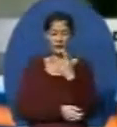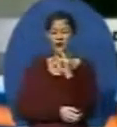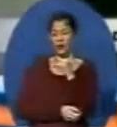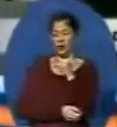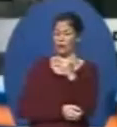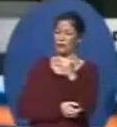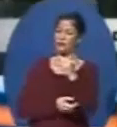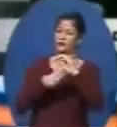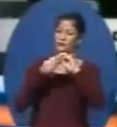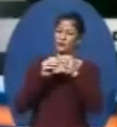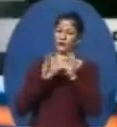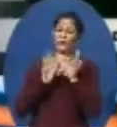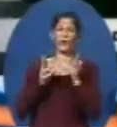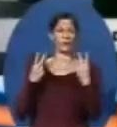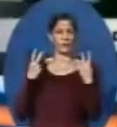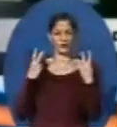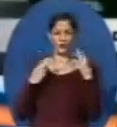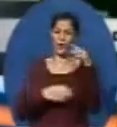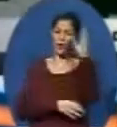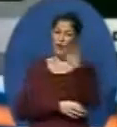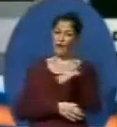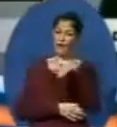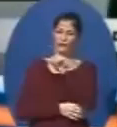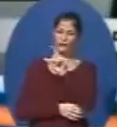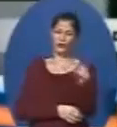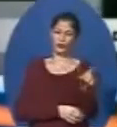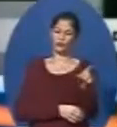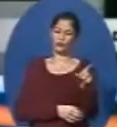מאוד משמעותית, על אף שהרשעתו נותרה על כנה.